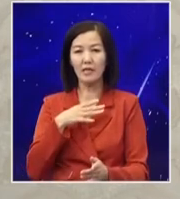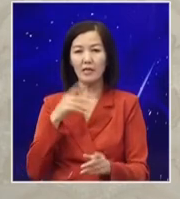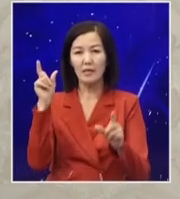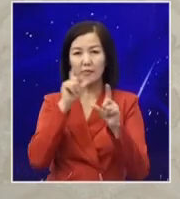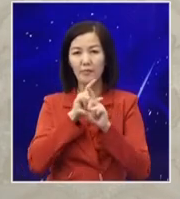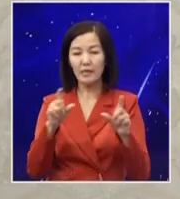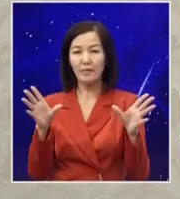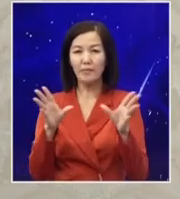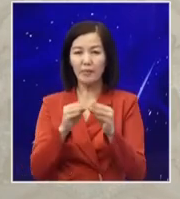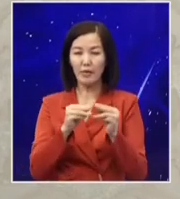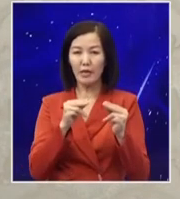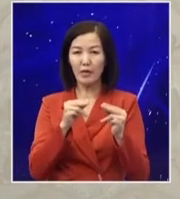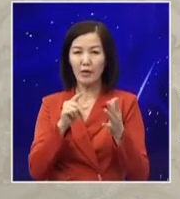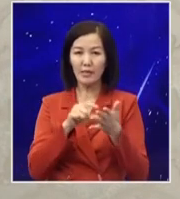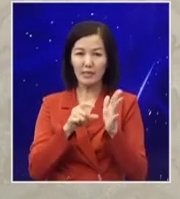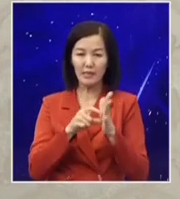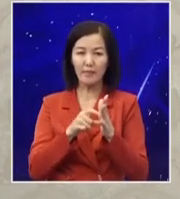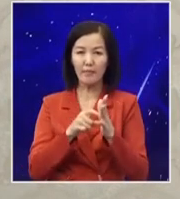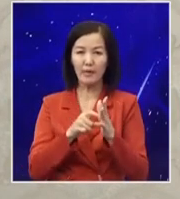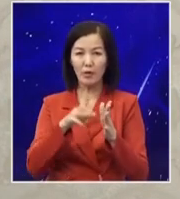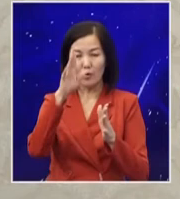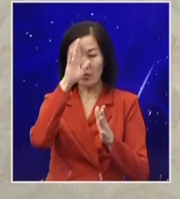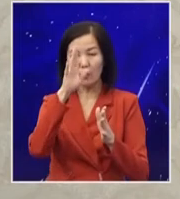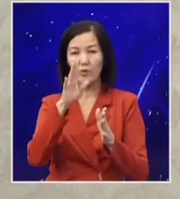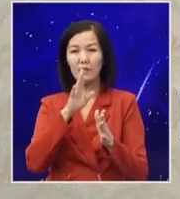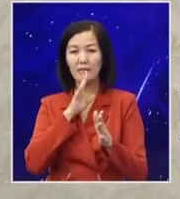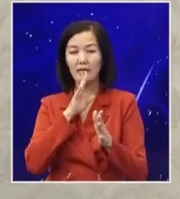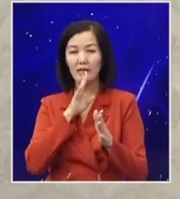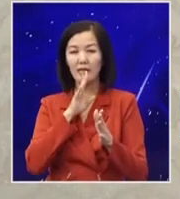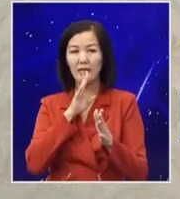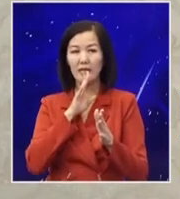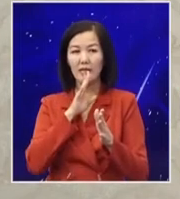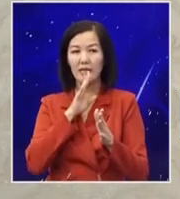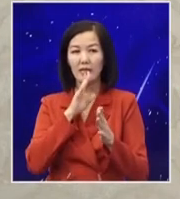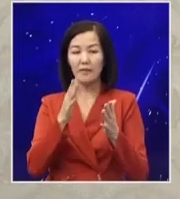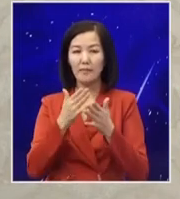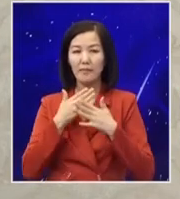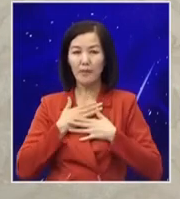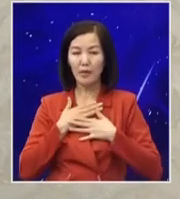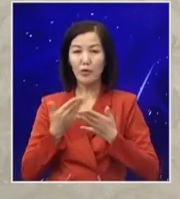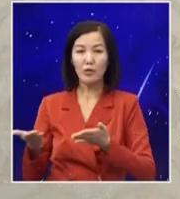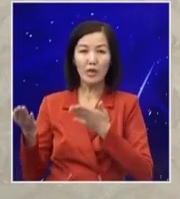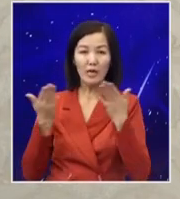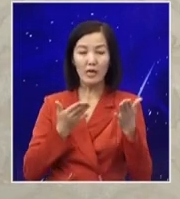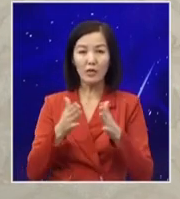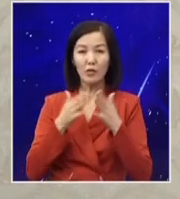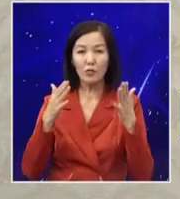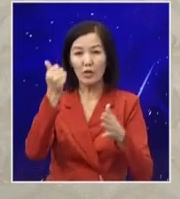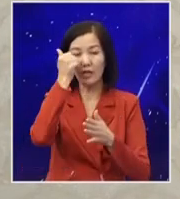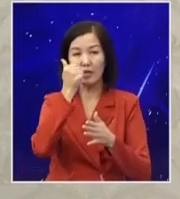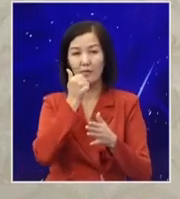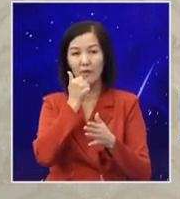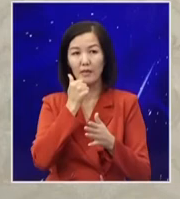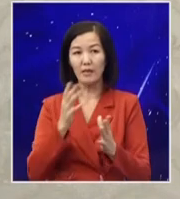мектептес достарым. Мені ұмытпай шақырандарыңызға рахмет. Әрине бірге болғым келеді. Бірге